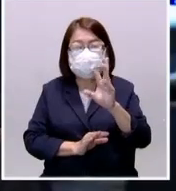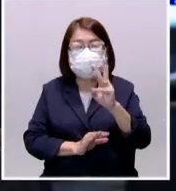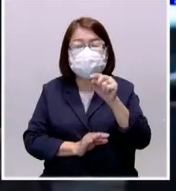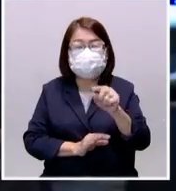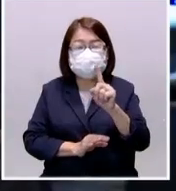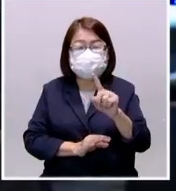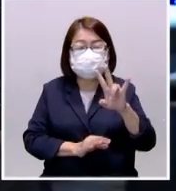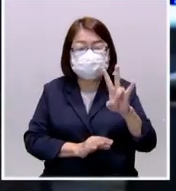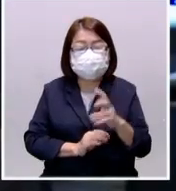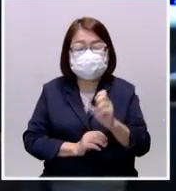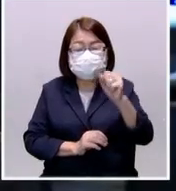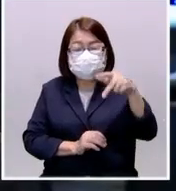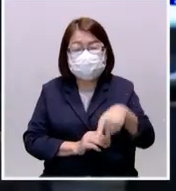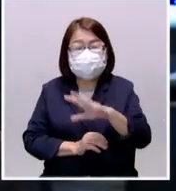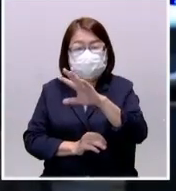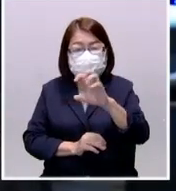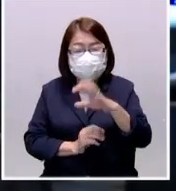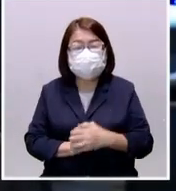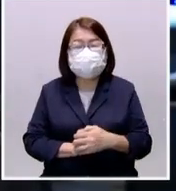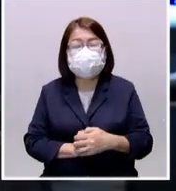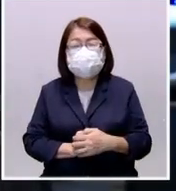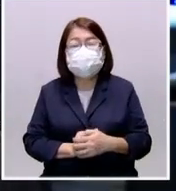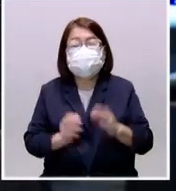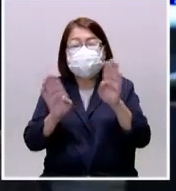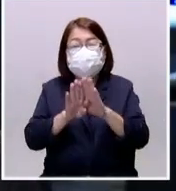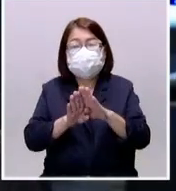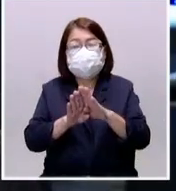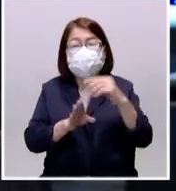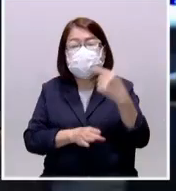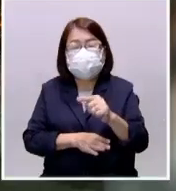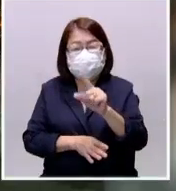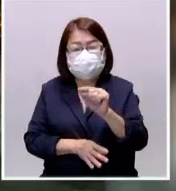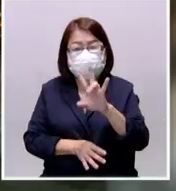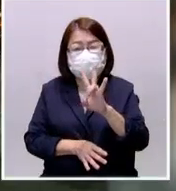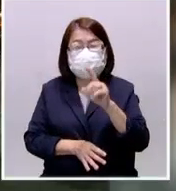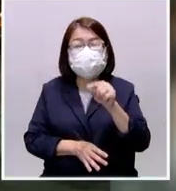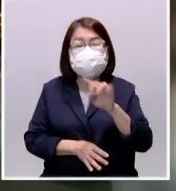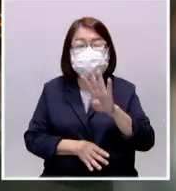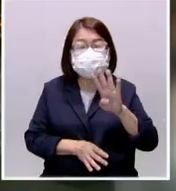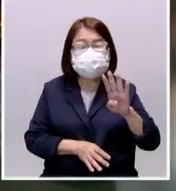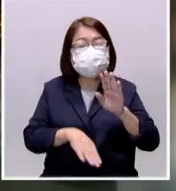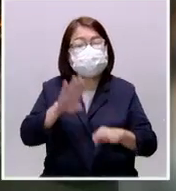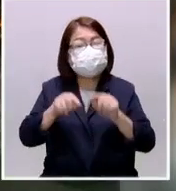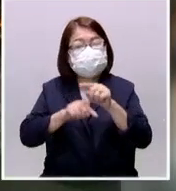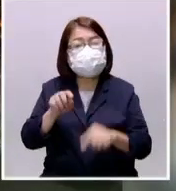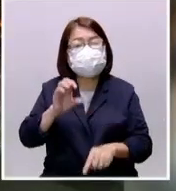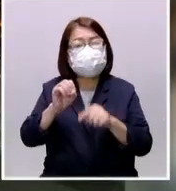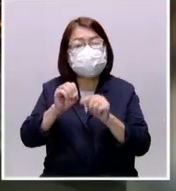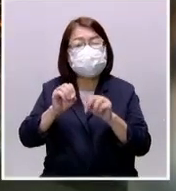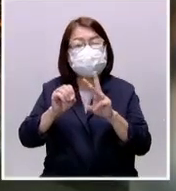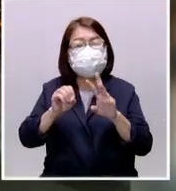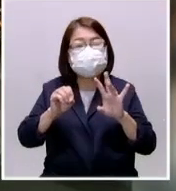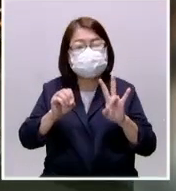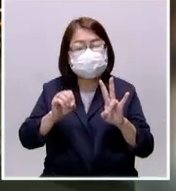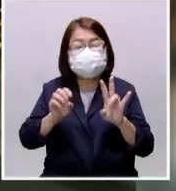32,396.17 จุด S&P 500ค่ะปิดตลาดร่วงลงไป 27.44 จุดหรือคิดเป็นร้อยละ 0.67